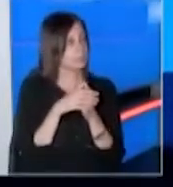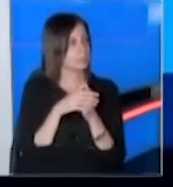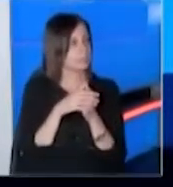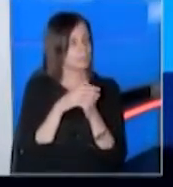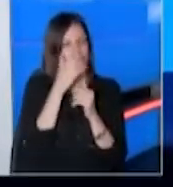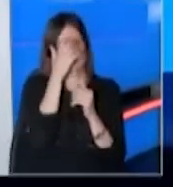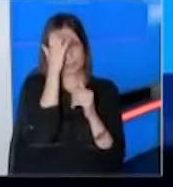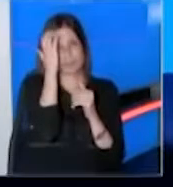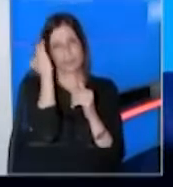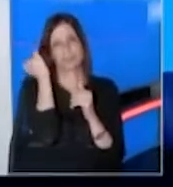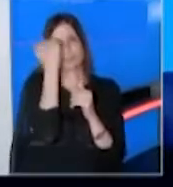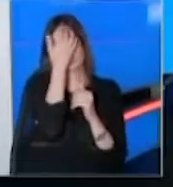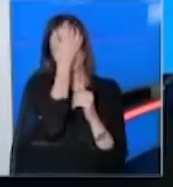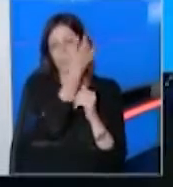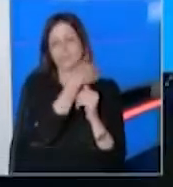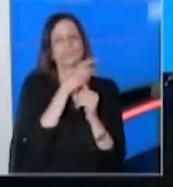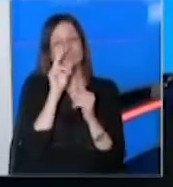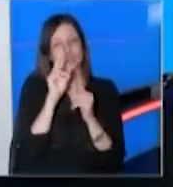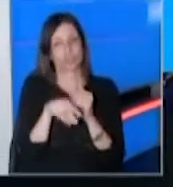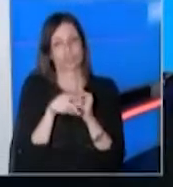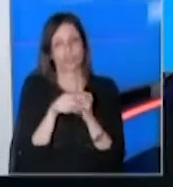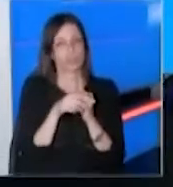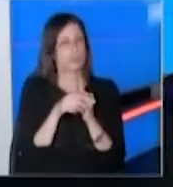אחד אחורה. יש לנו ככה.